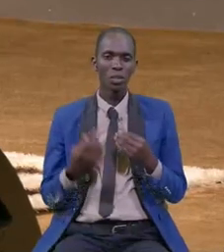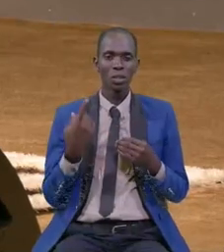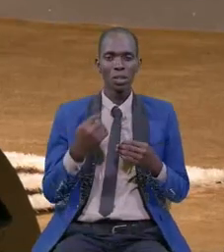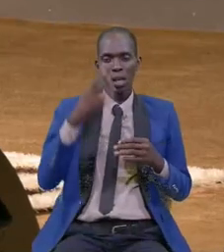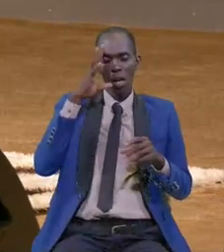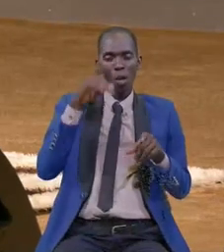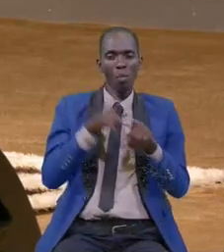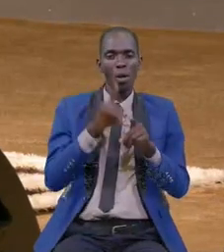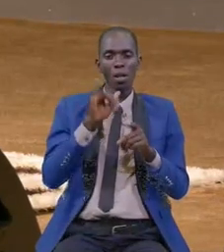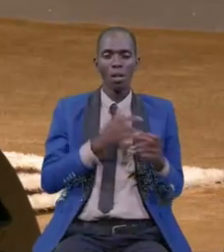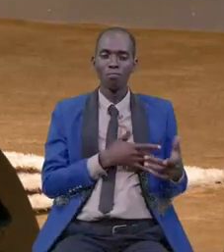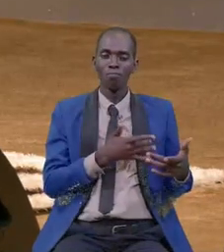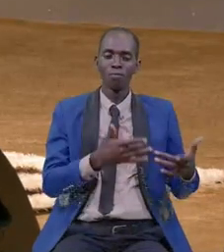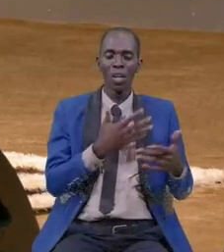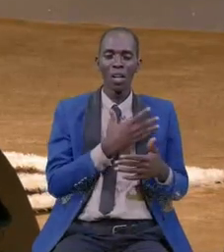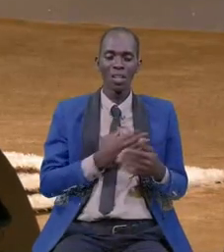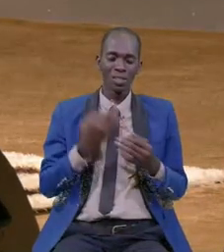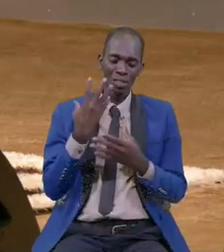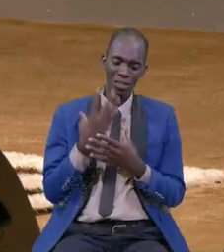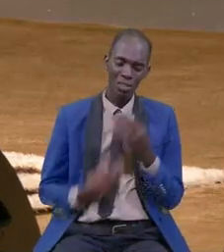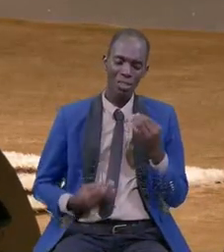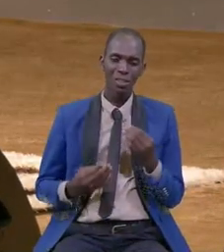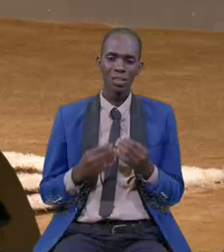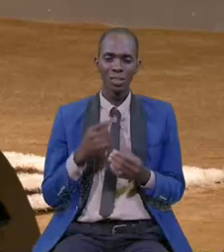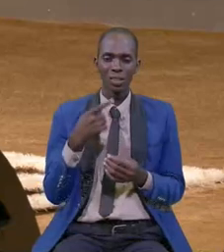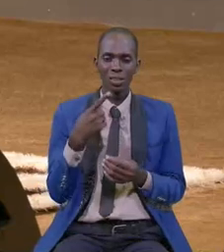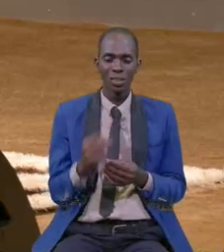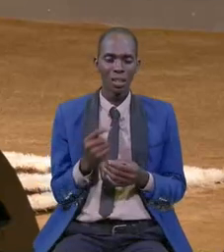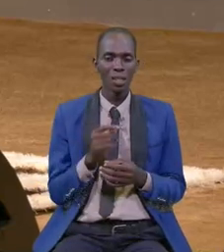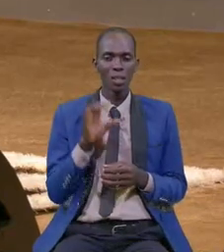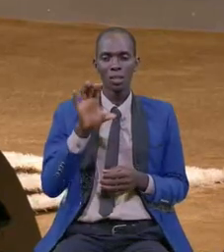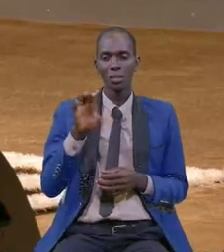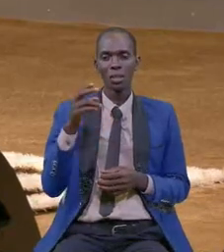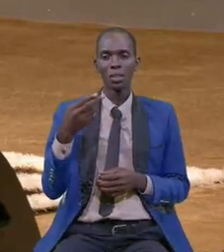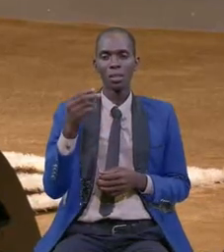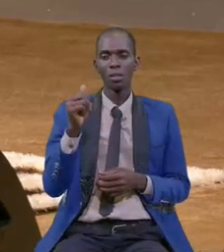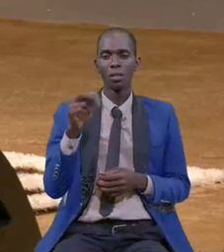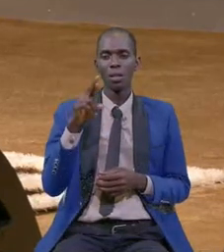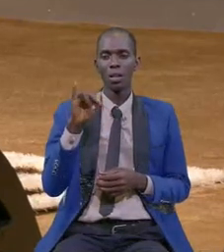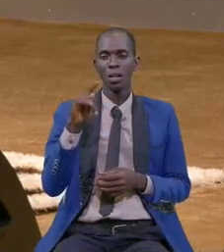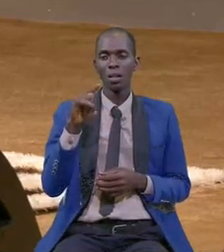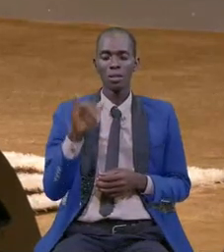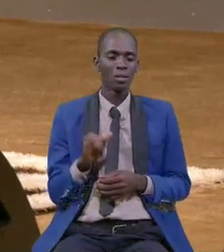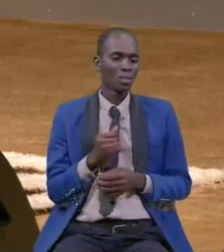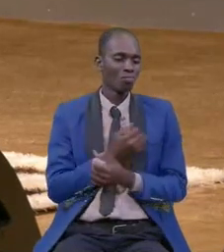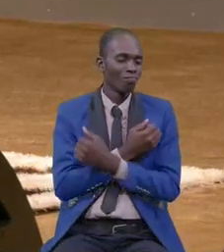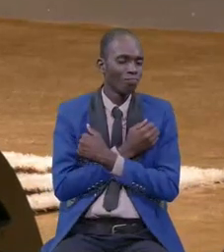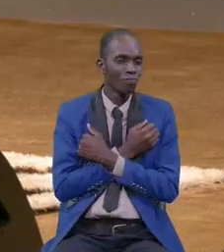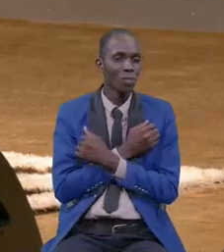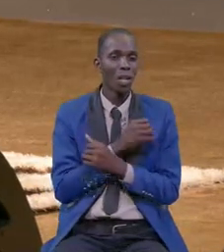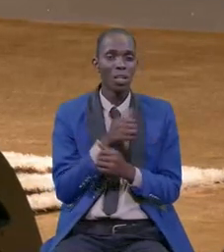fraternel qui manque la charité celui-là qui manque ces choses il est